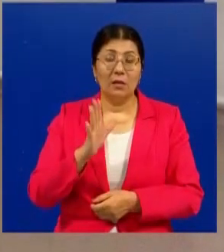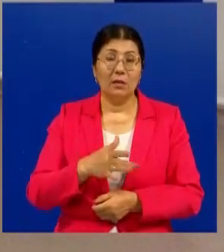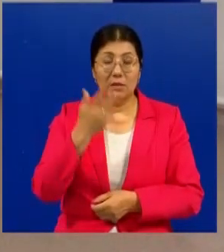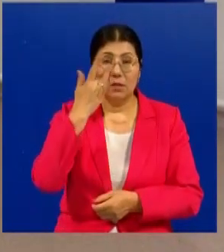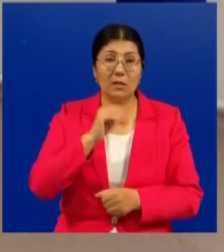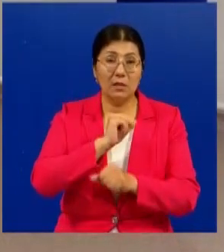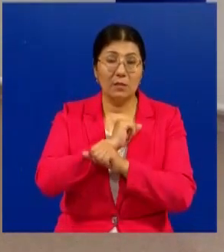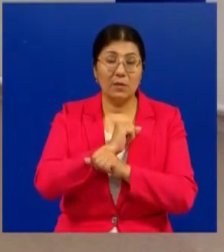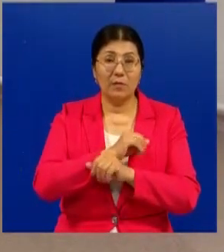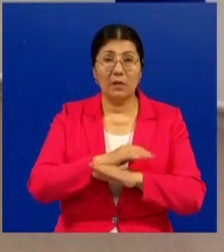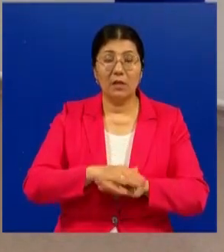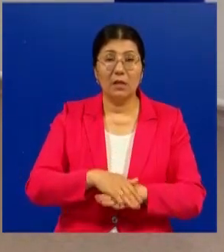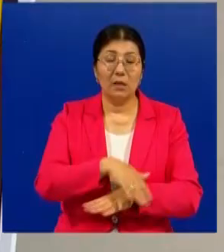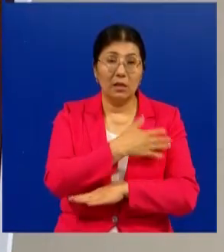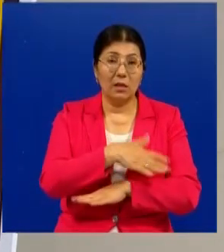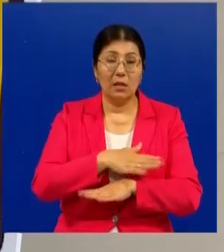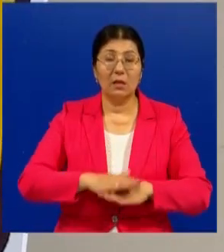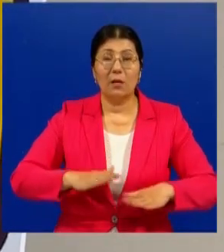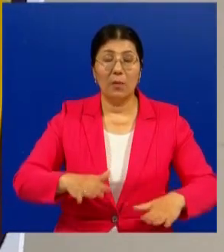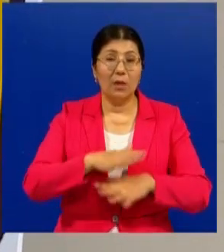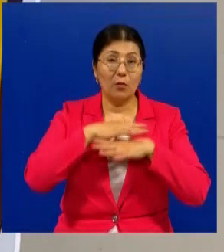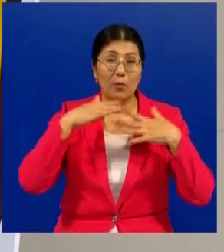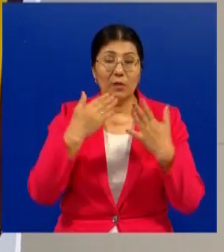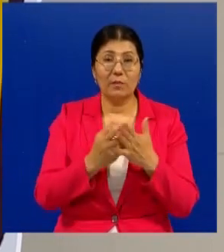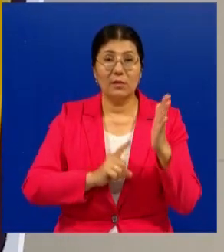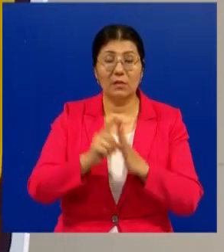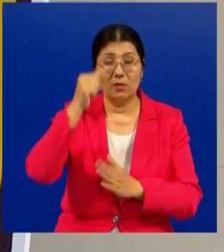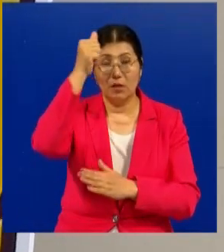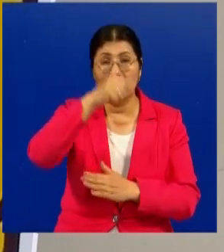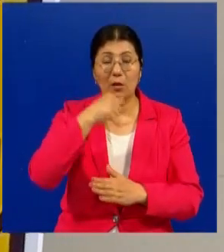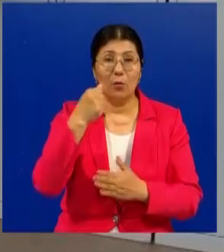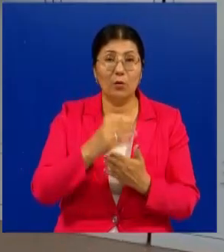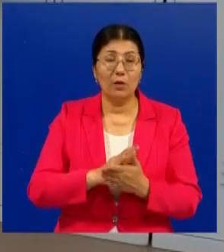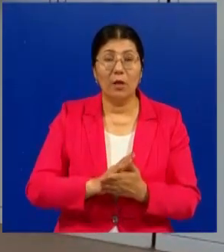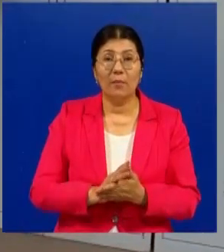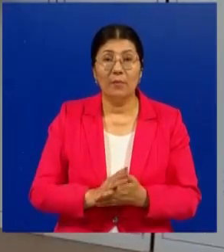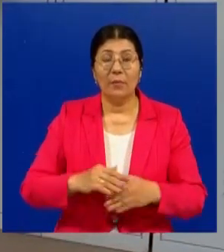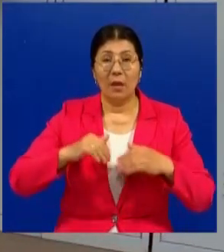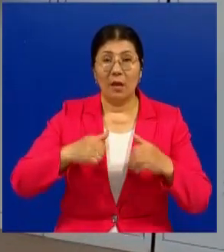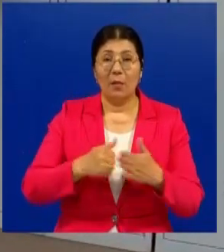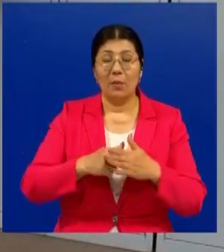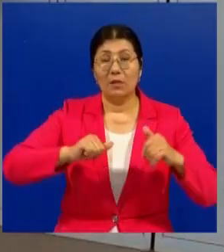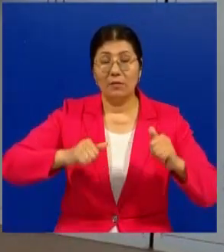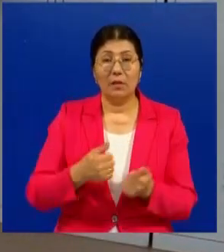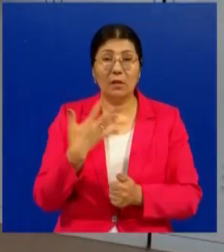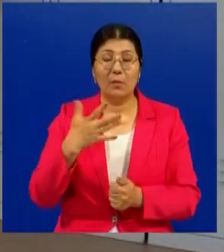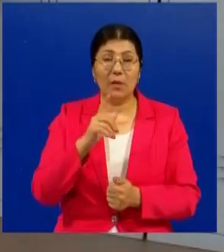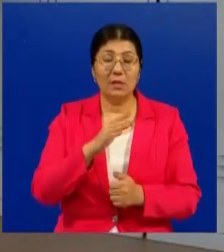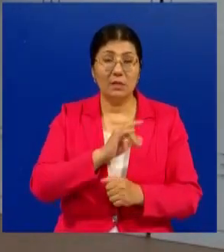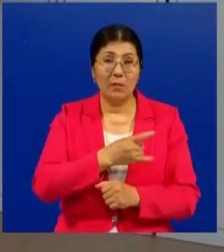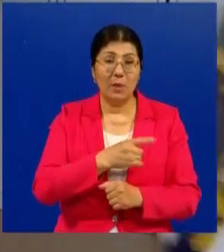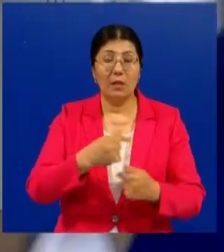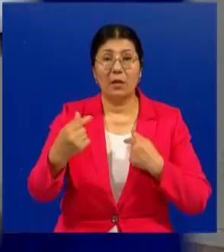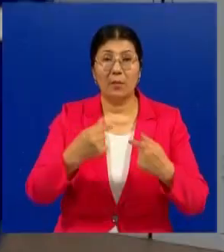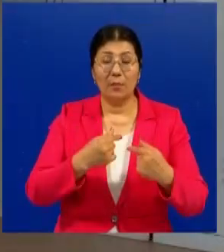кезінде көшеде де бала көбейері анық. Жыл басынан бері жол көлік оқиғасы салдарынан 5 бала қайтыс болды. 42 бала дене